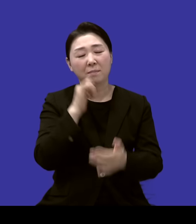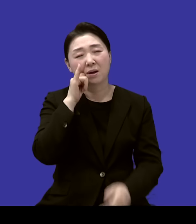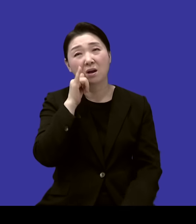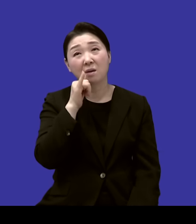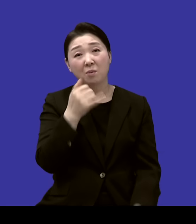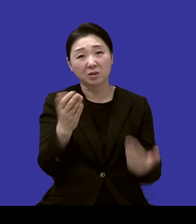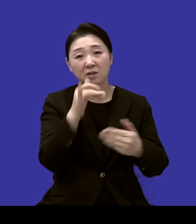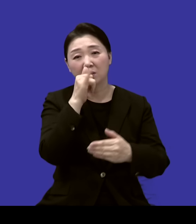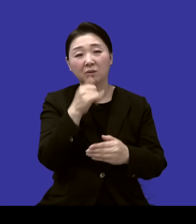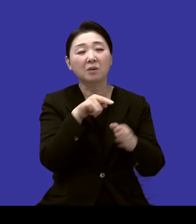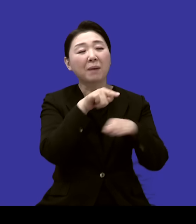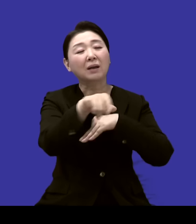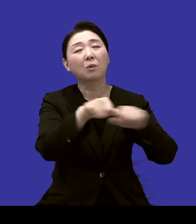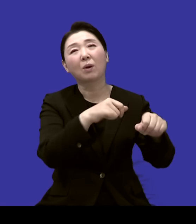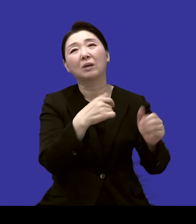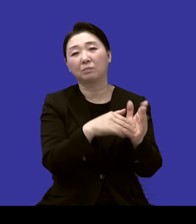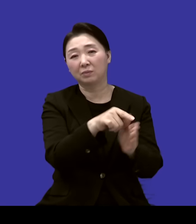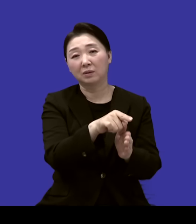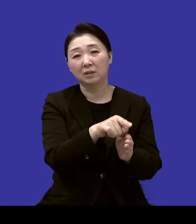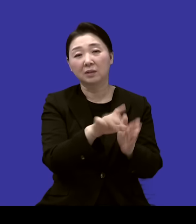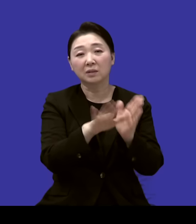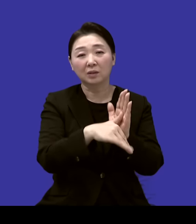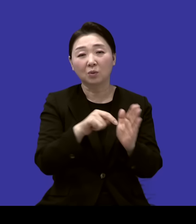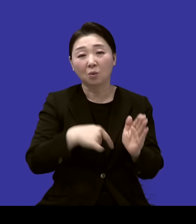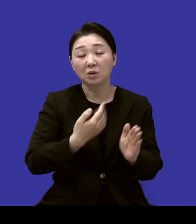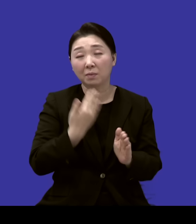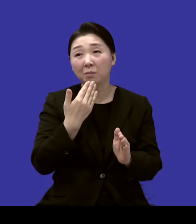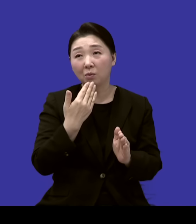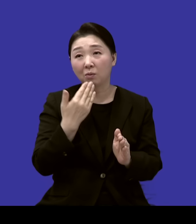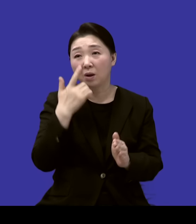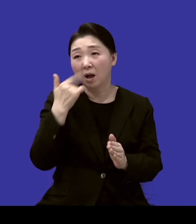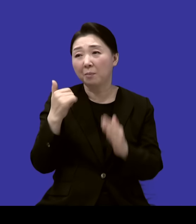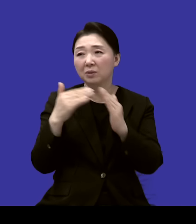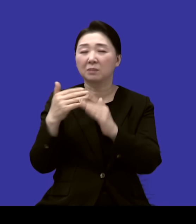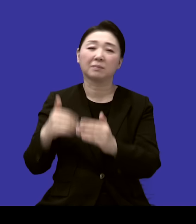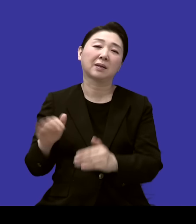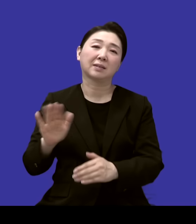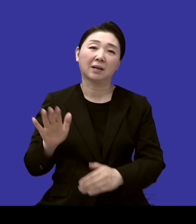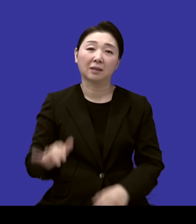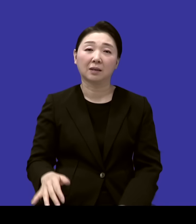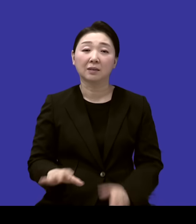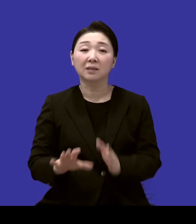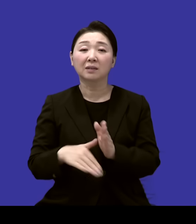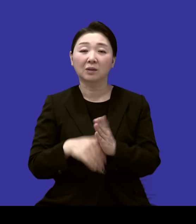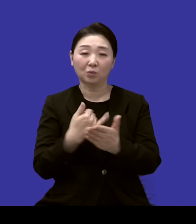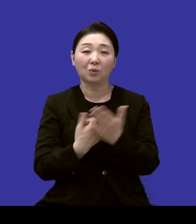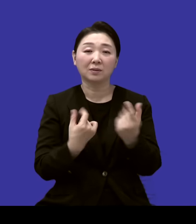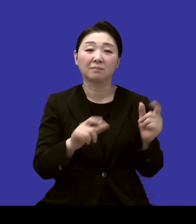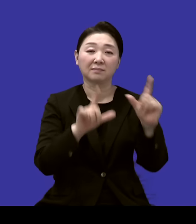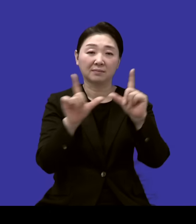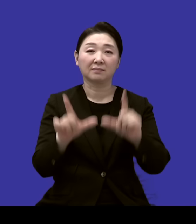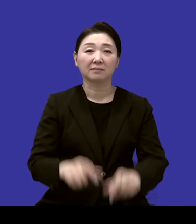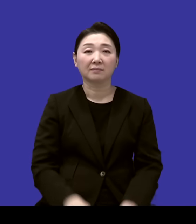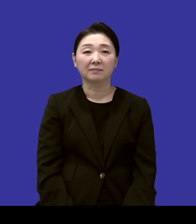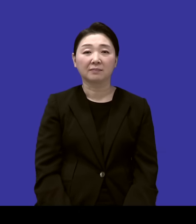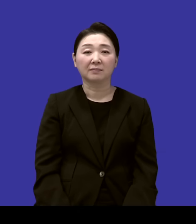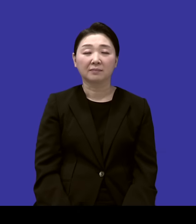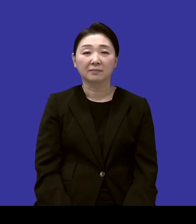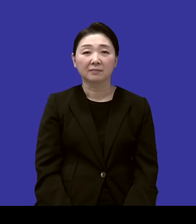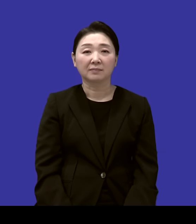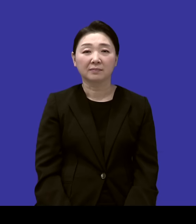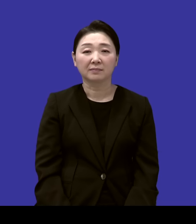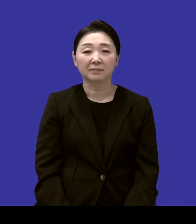밖에 나가셔서 그때도 제가 혼자 밥을 차려 먹고 아버님도 집에 잘 안 계셨고 그때도 거의 고아처럼 살았던 것 같습니다. 아버지도 뭐